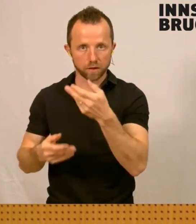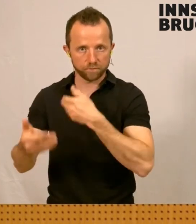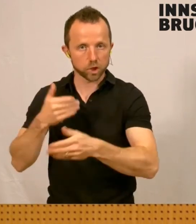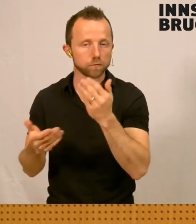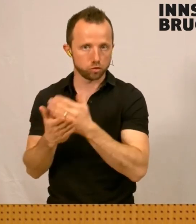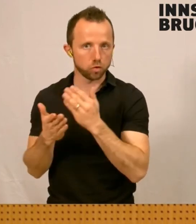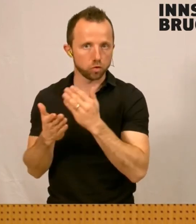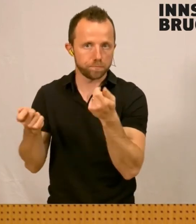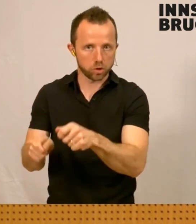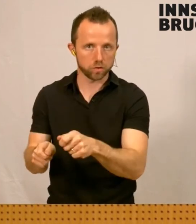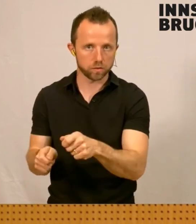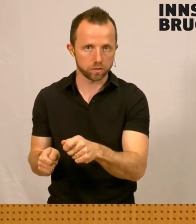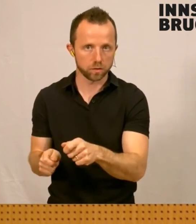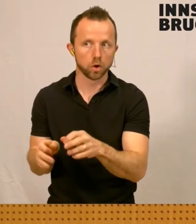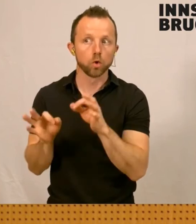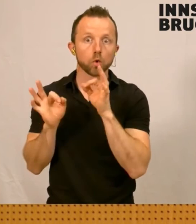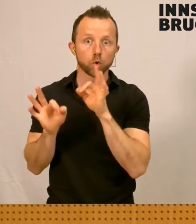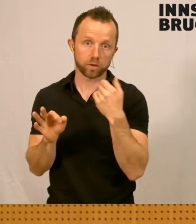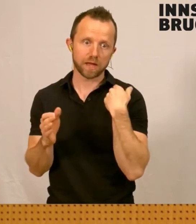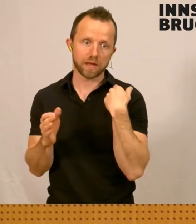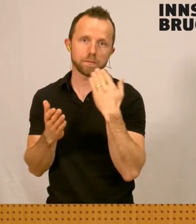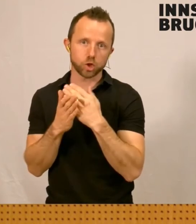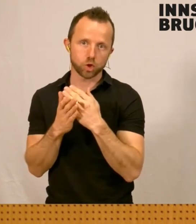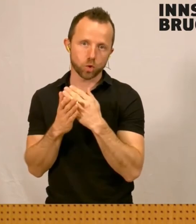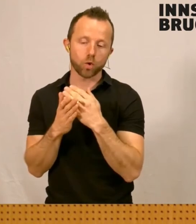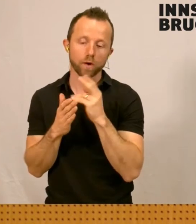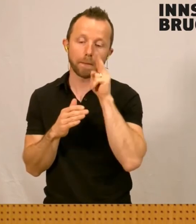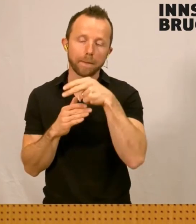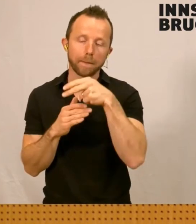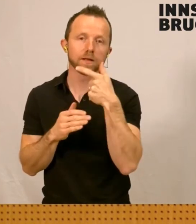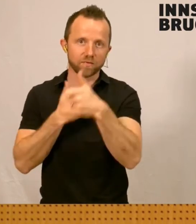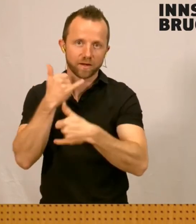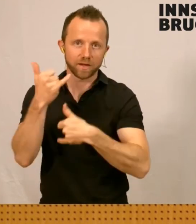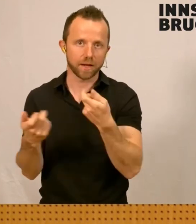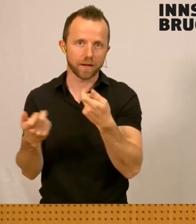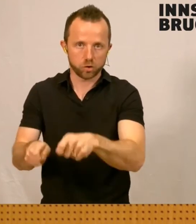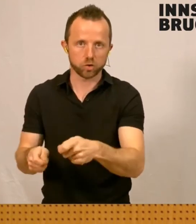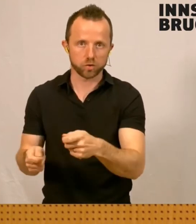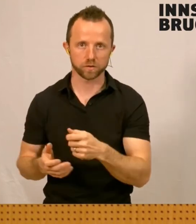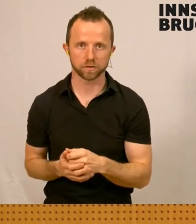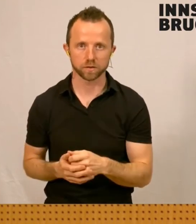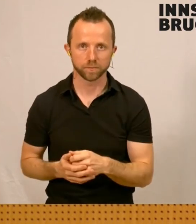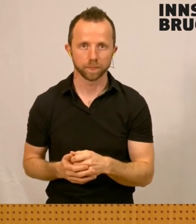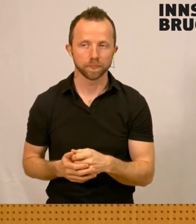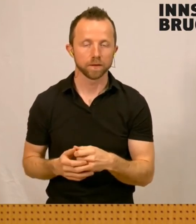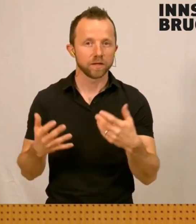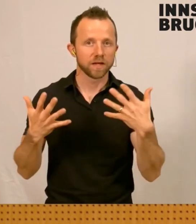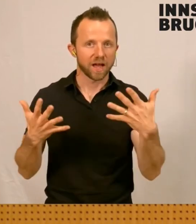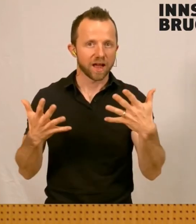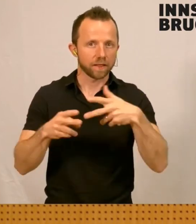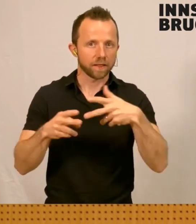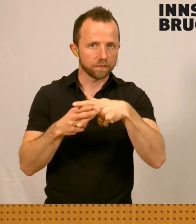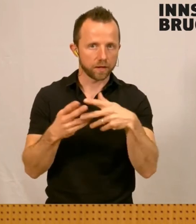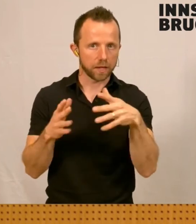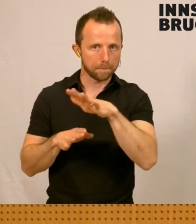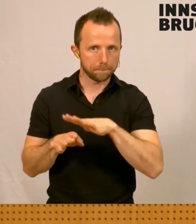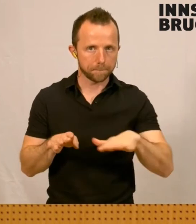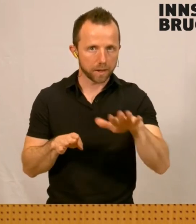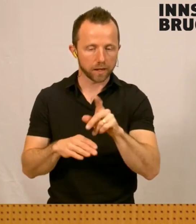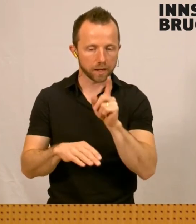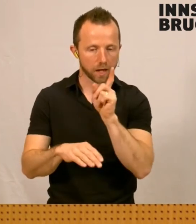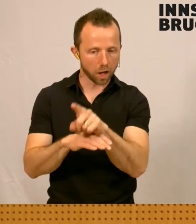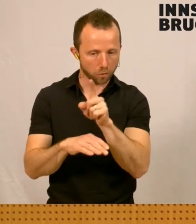Gut dies, auch schon vorausschauend für 2 Jahre zu beschließen. Gerade im handwerklichen Bereich sind die Aufträge